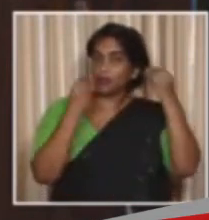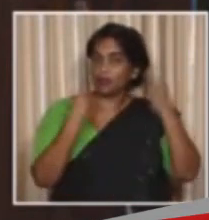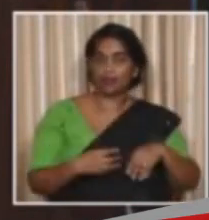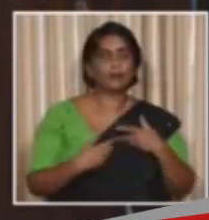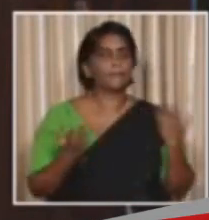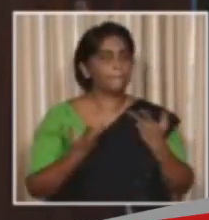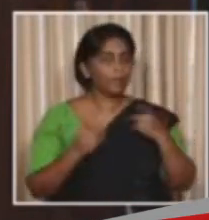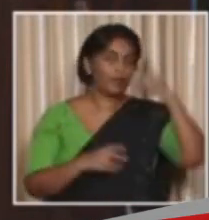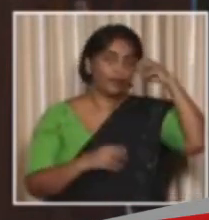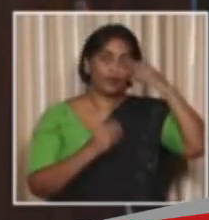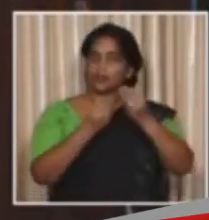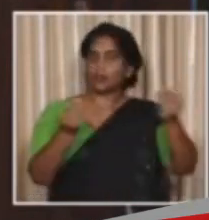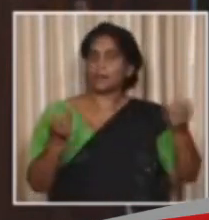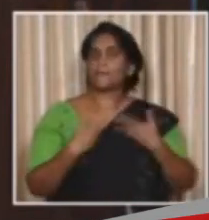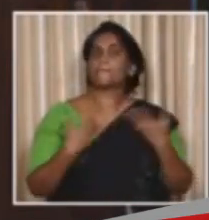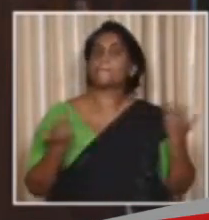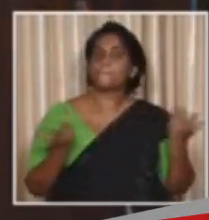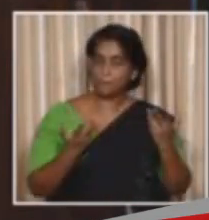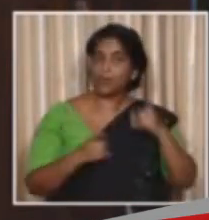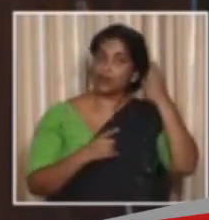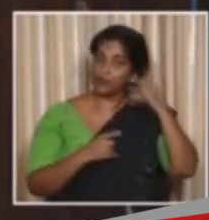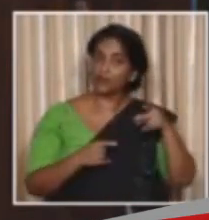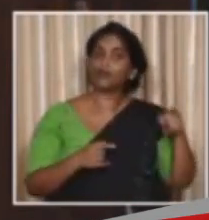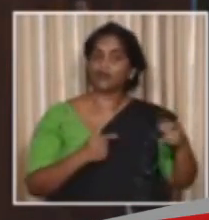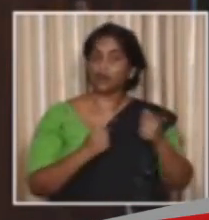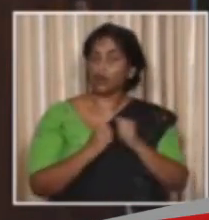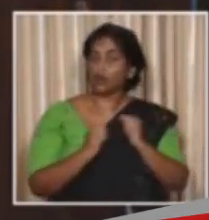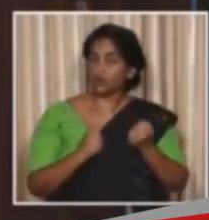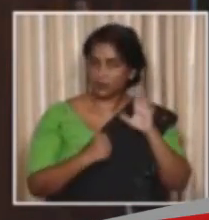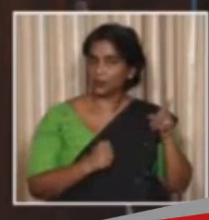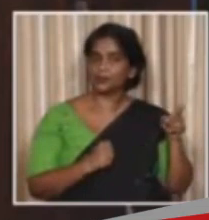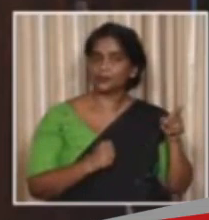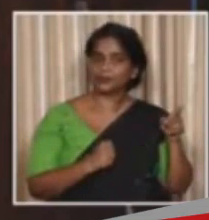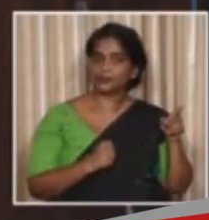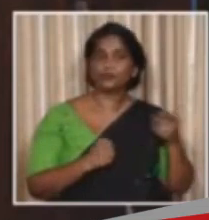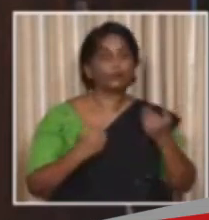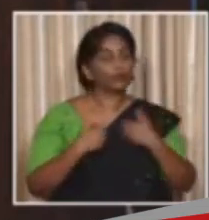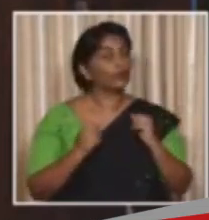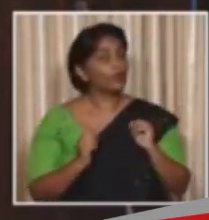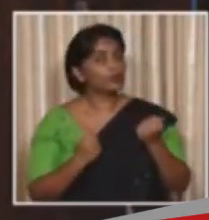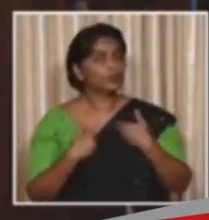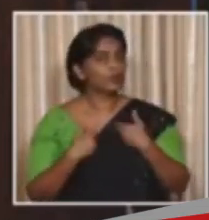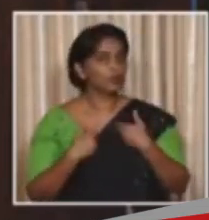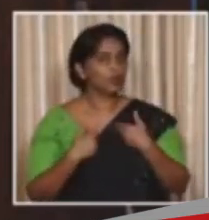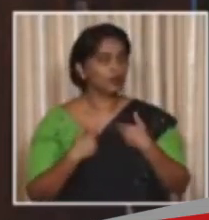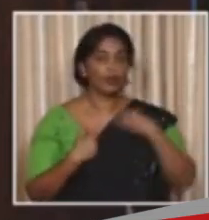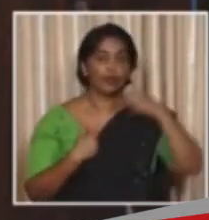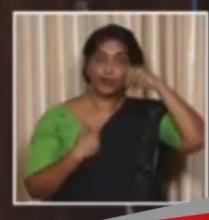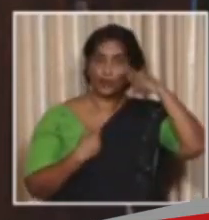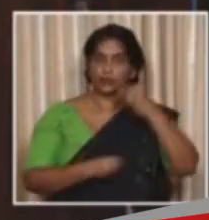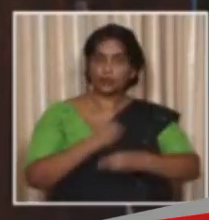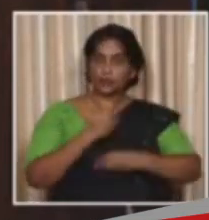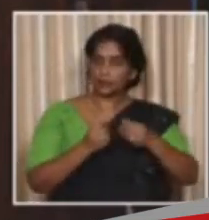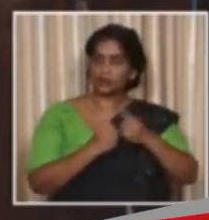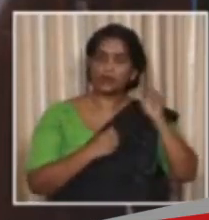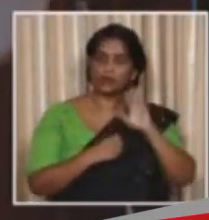වැටෙනවා විදුලිය නිෂ්පාදනය කරන්න බැරුව යනවා විදුලිය බෙදාරින්න බැරුව යනවා ඒක තමයි එතුමා උත්සාහ කරන්නේ අපි උත්සාහ කරන්නේ